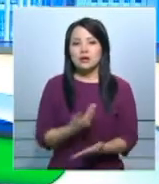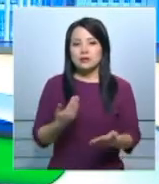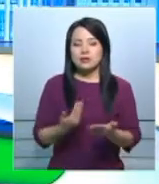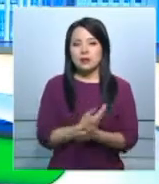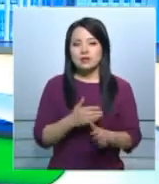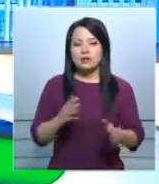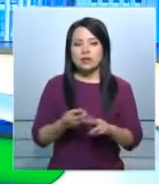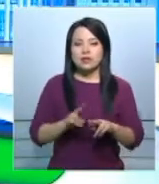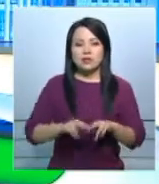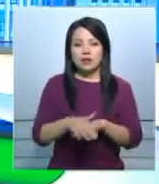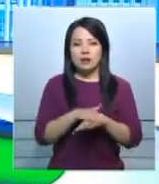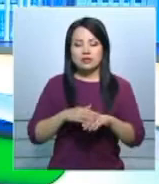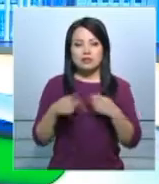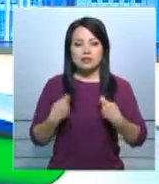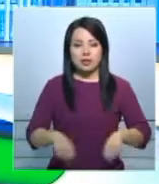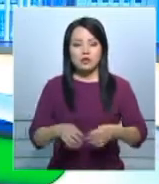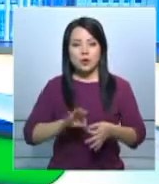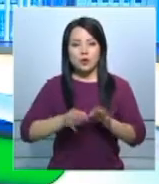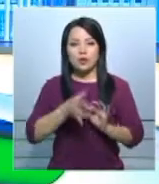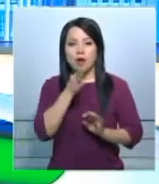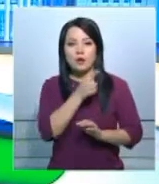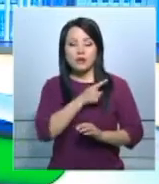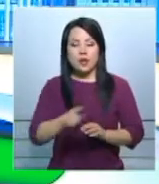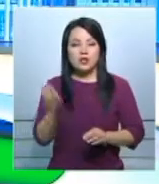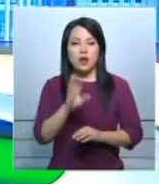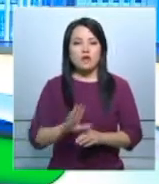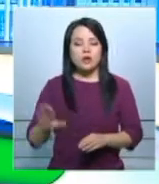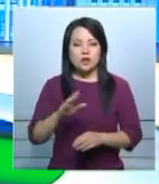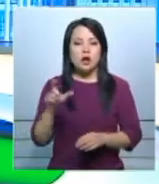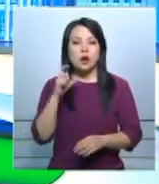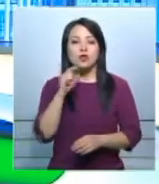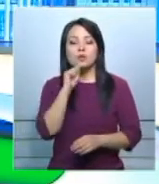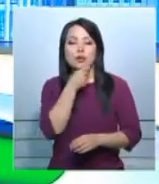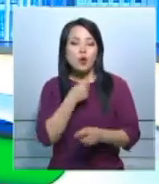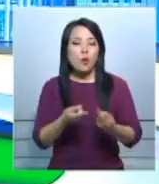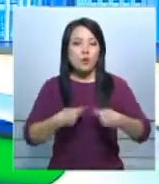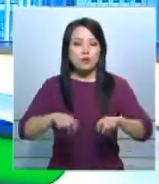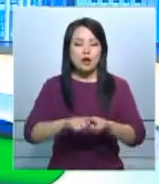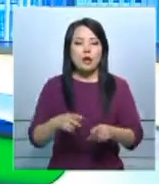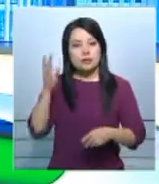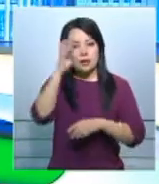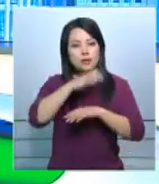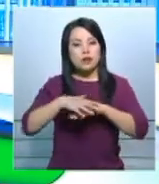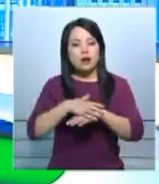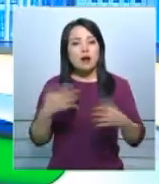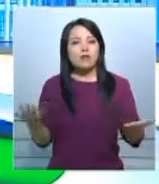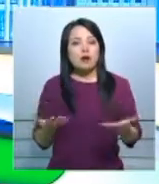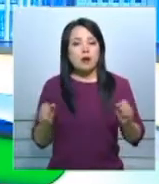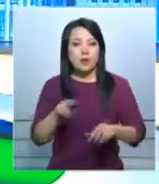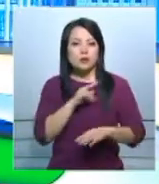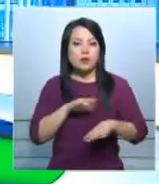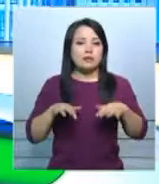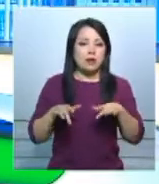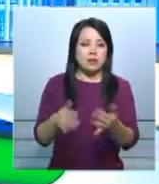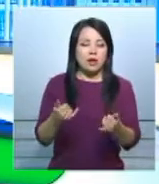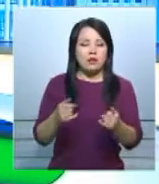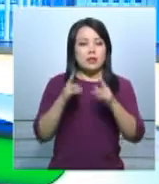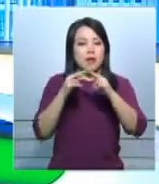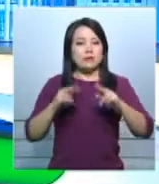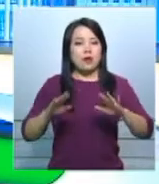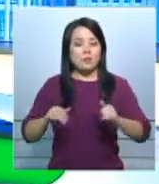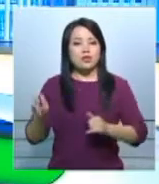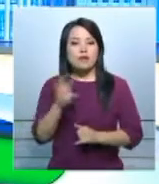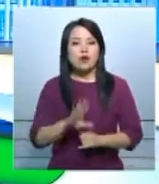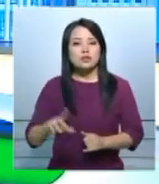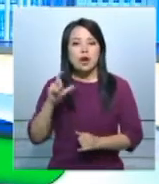Жаһандық нарықтағы күрделі кезеңде Еуразиялық экономикалық одақ құрамындағы елдер қалай әрекет етуі тиіс? Ақордада Еуразиялық